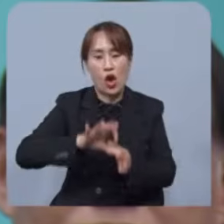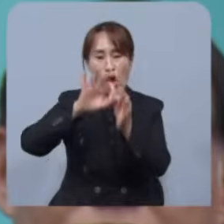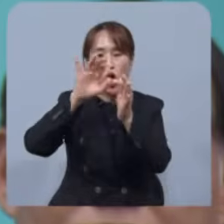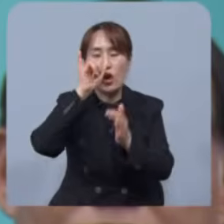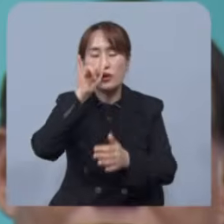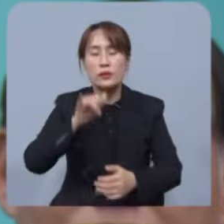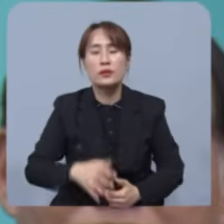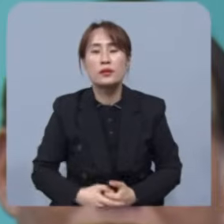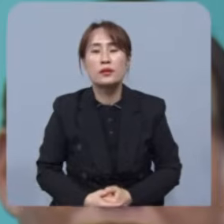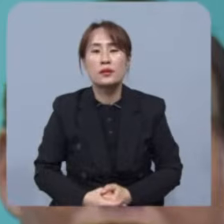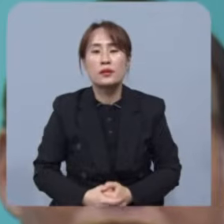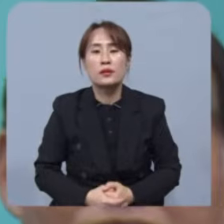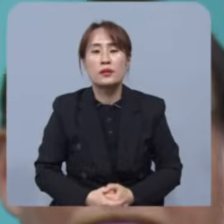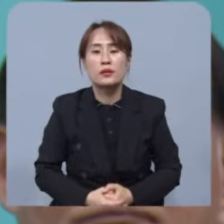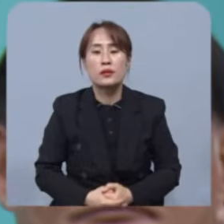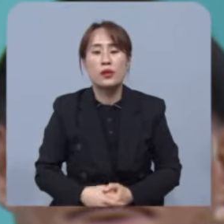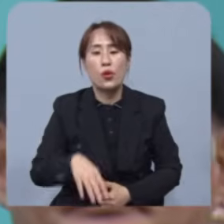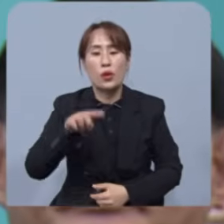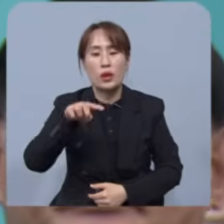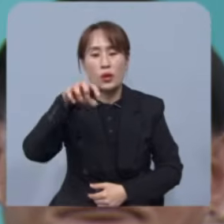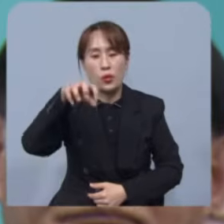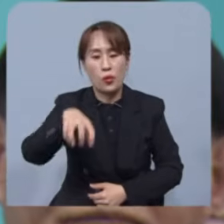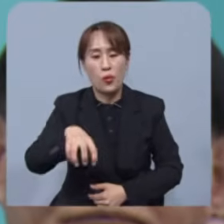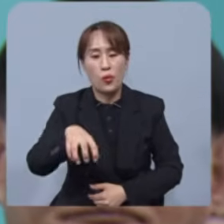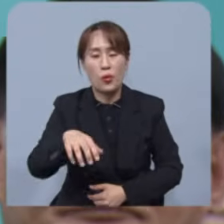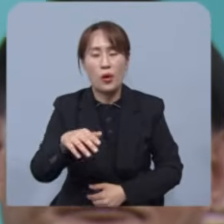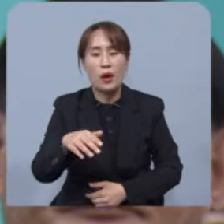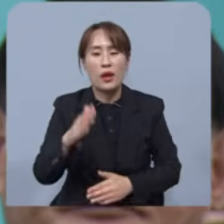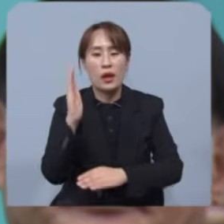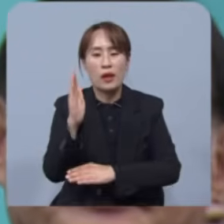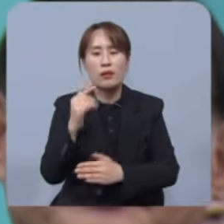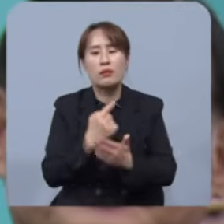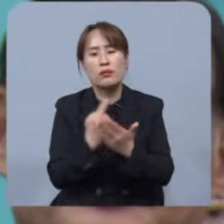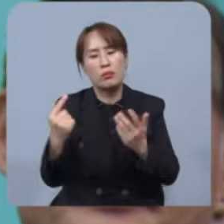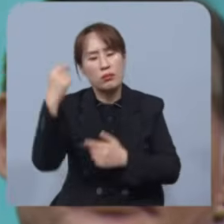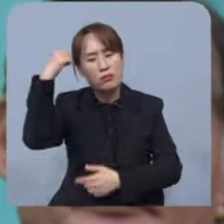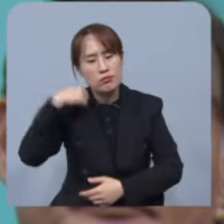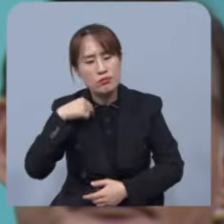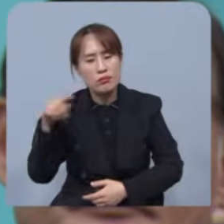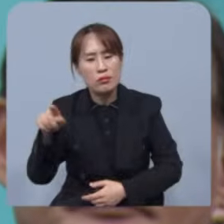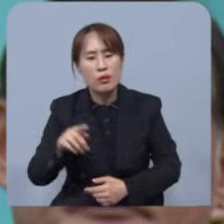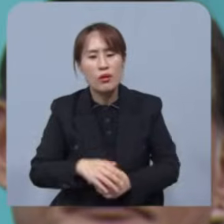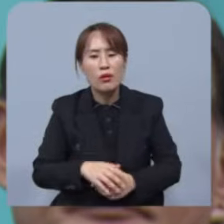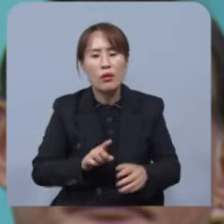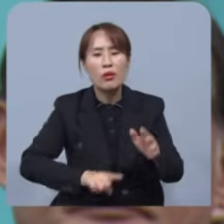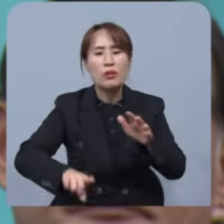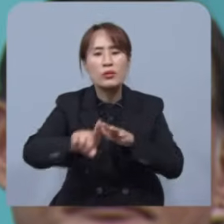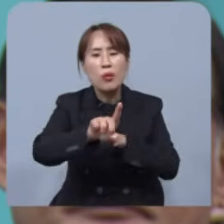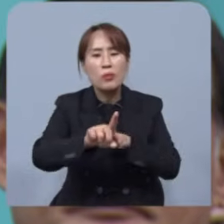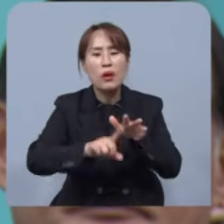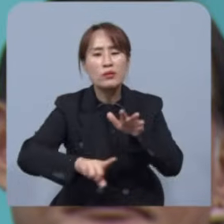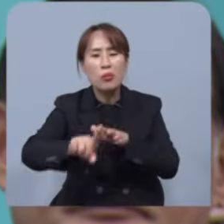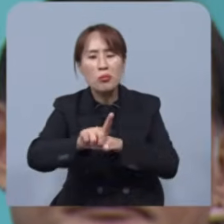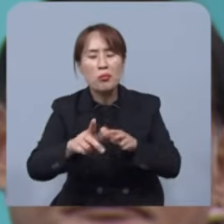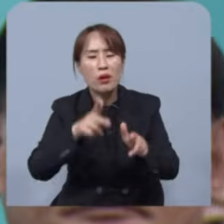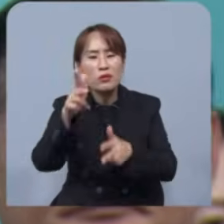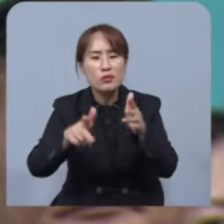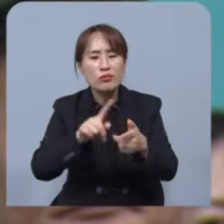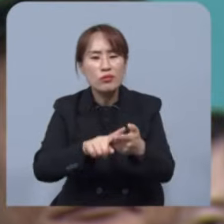있습니다. 이런 오늘 자리를 얘기할 때마다 항상 소외감을 느끼는 것이 첨단화에 대한